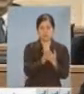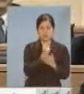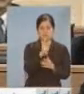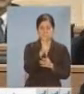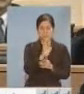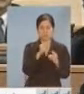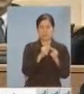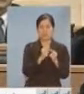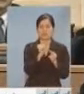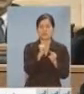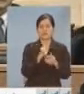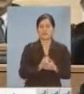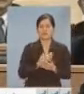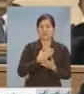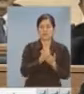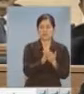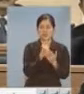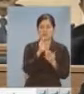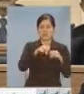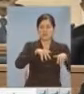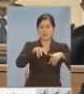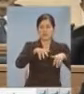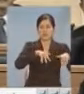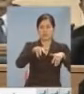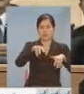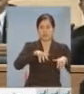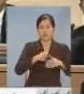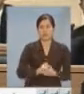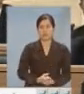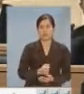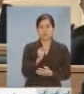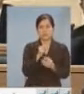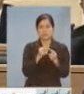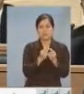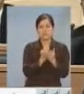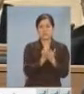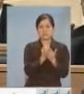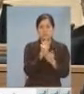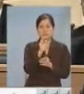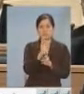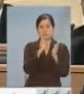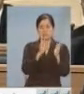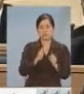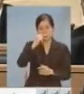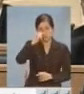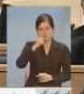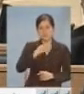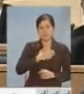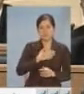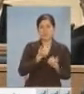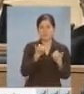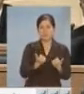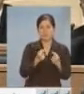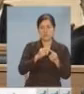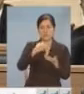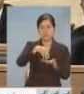ของพี่น้องประชาชนและก็ผู้แทนปวงชนชาวไทยที่ได้มาพูดความจริงความเ